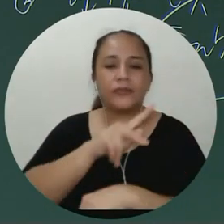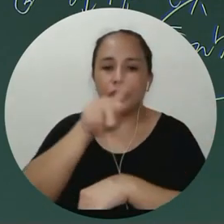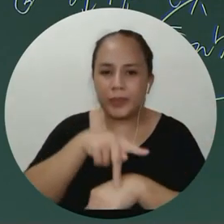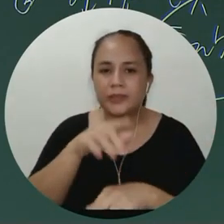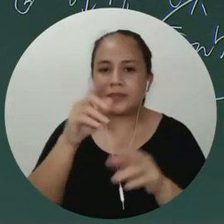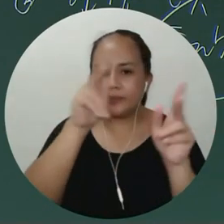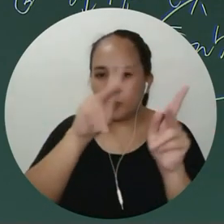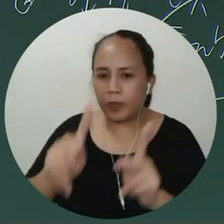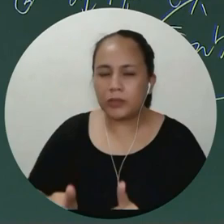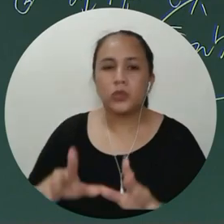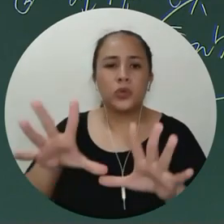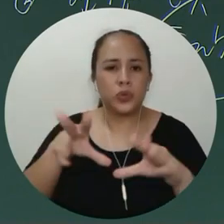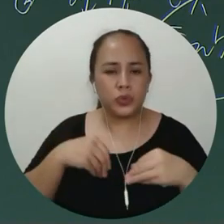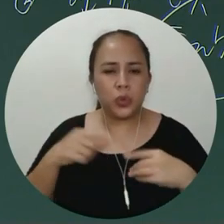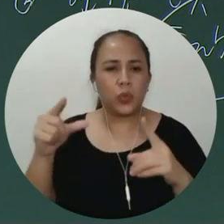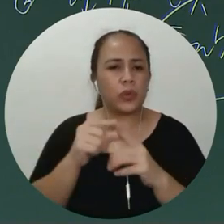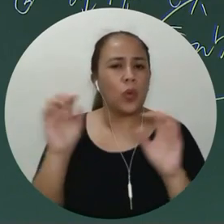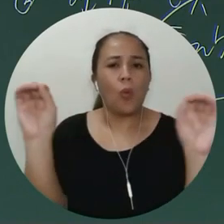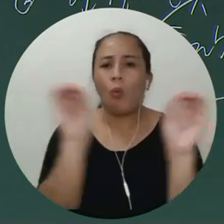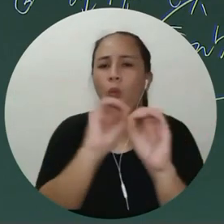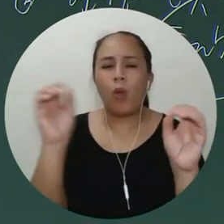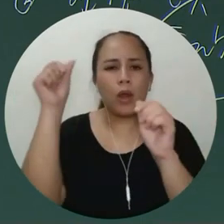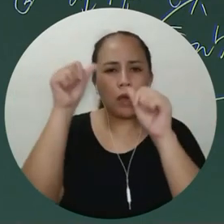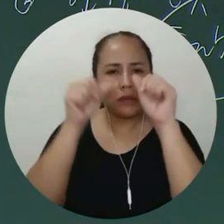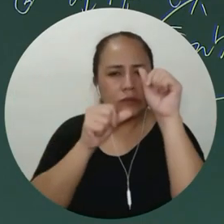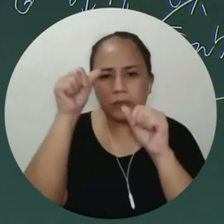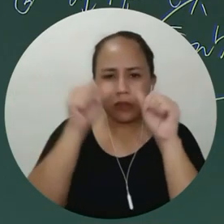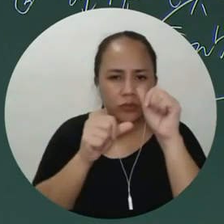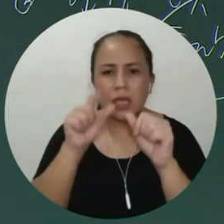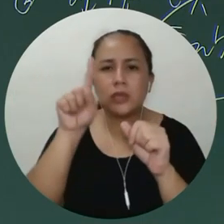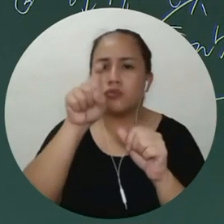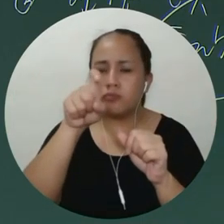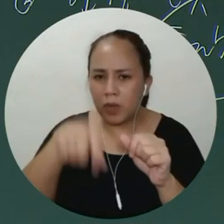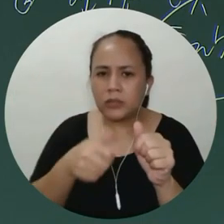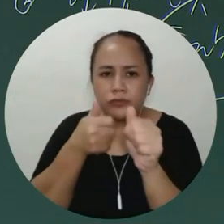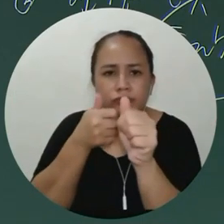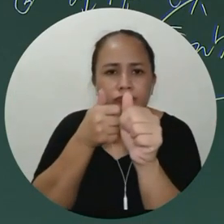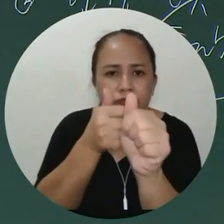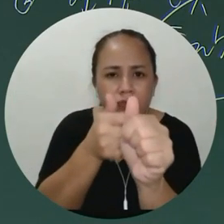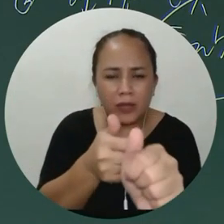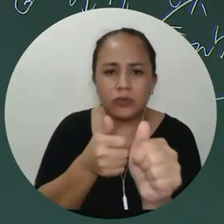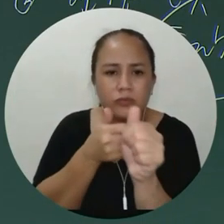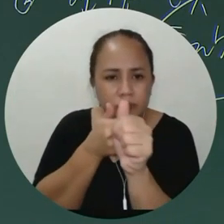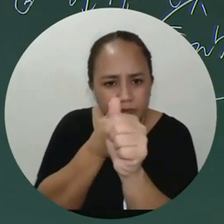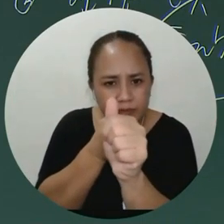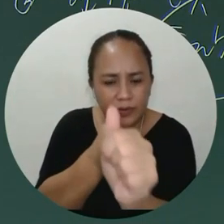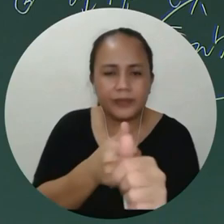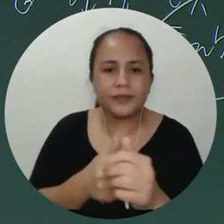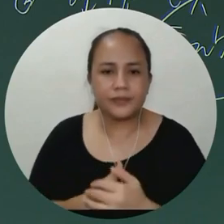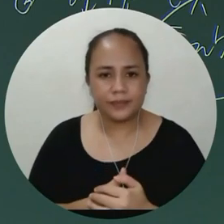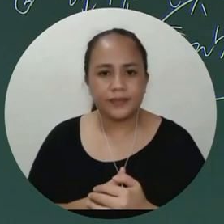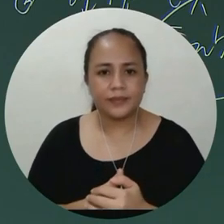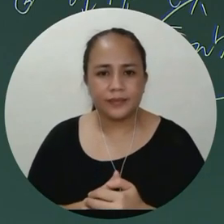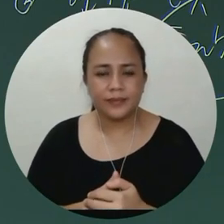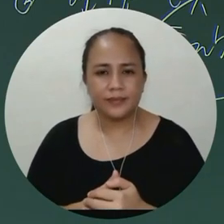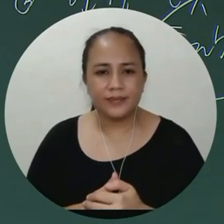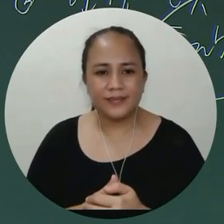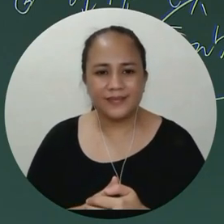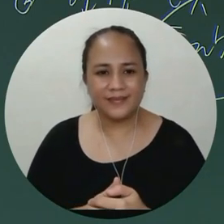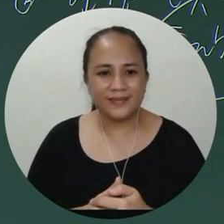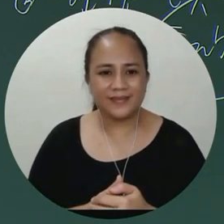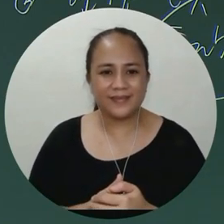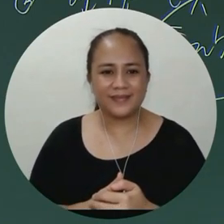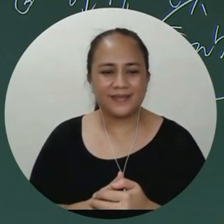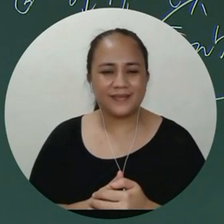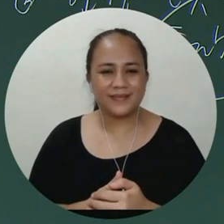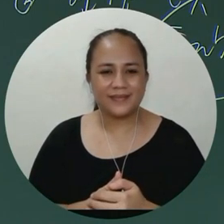word without doubts and follow accordingly. 이렇게 그 이렇게 비대면으로 이렇게 온라인으로